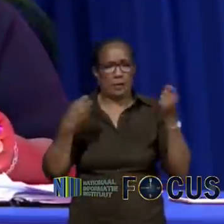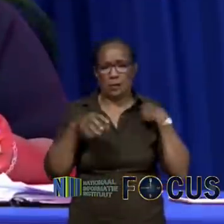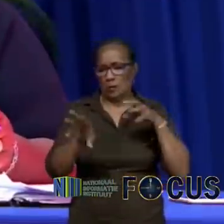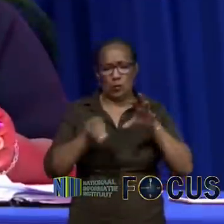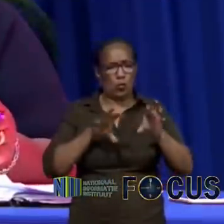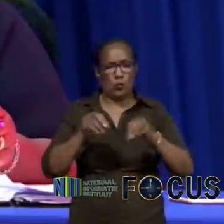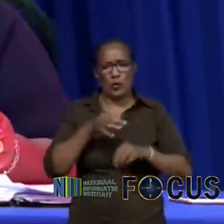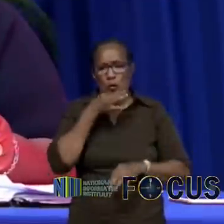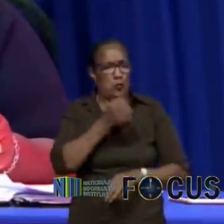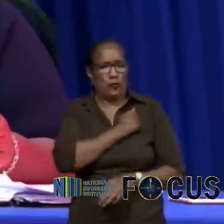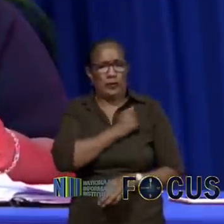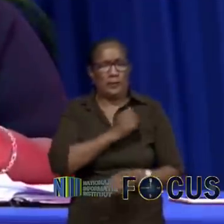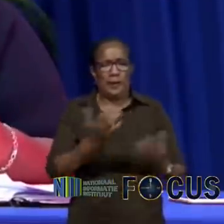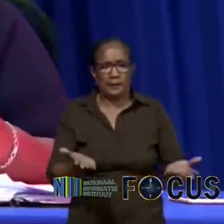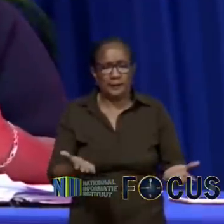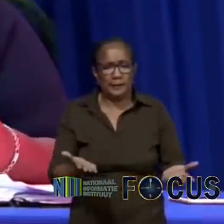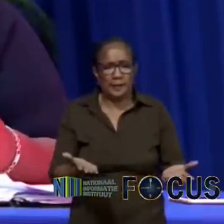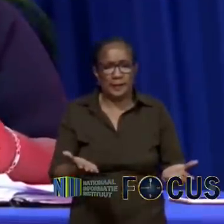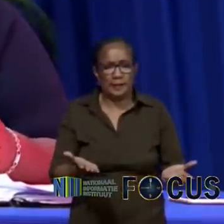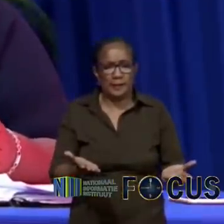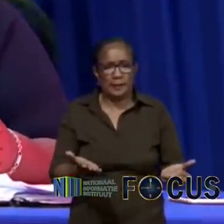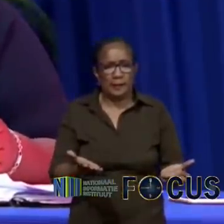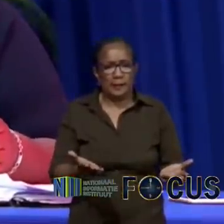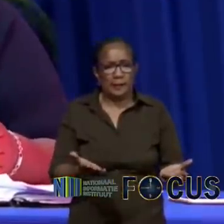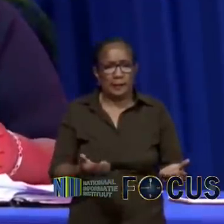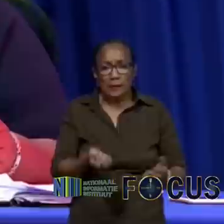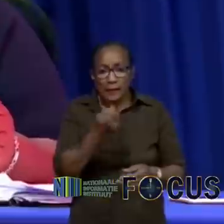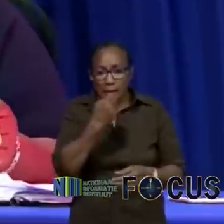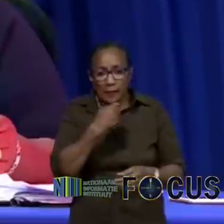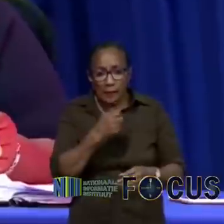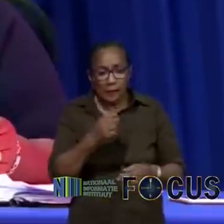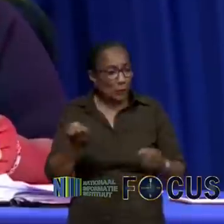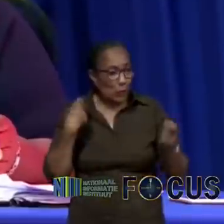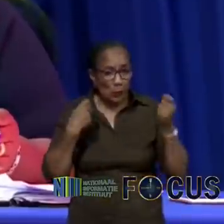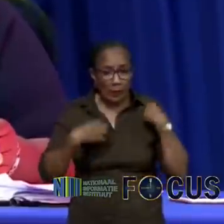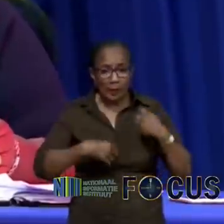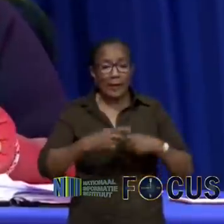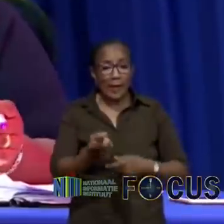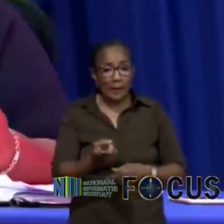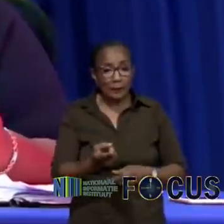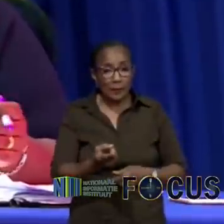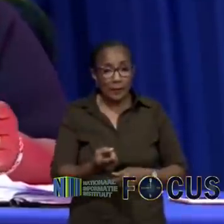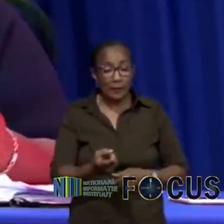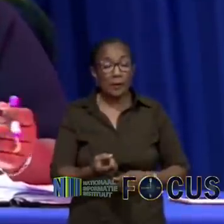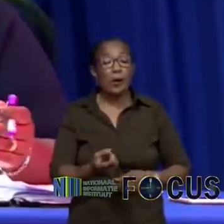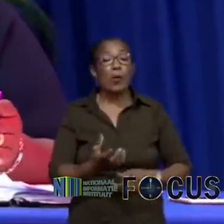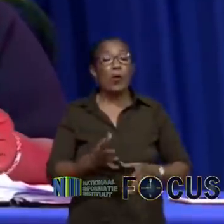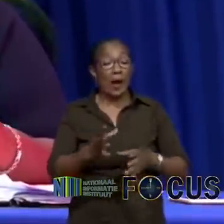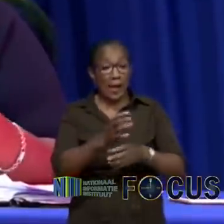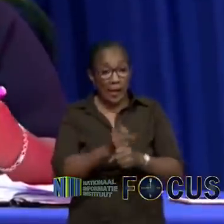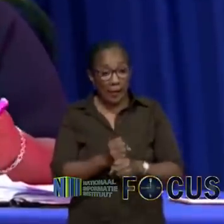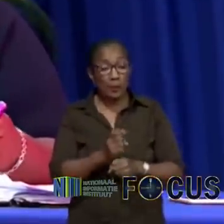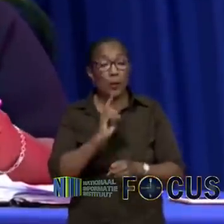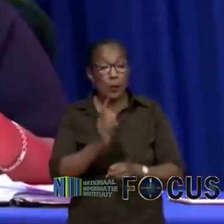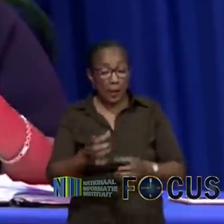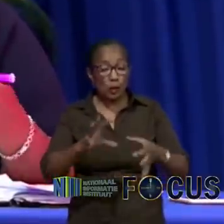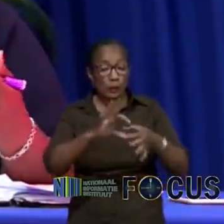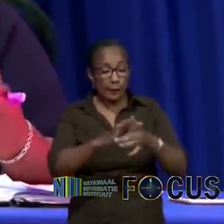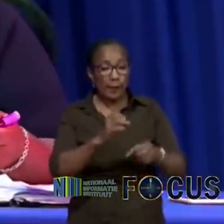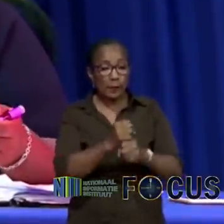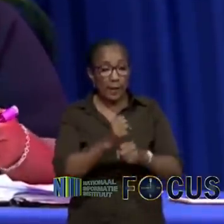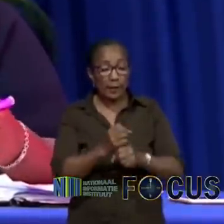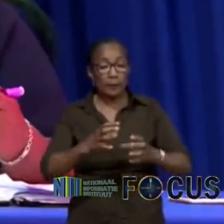ook niet bang te zijn dat er geen middelen zullen zijn in de zaak. Wij zorgen er wel voor dat wij in contact blijven met